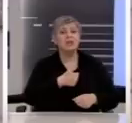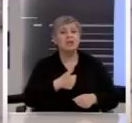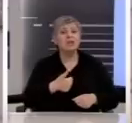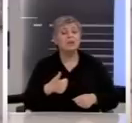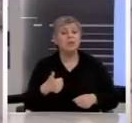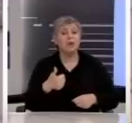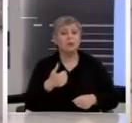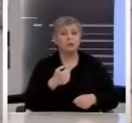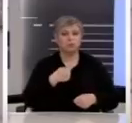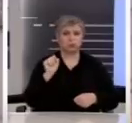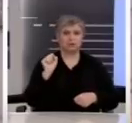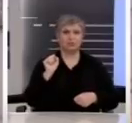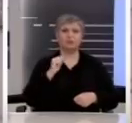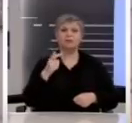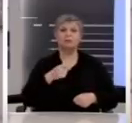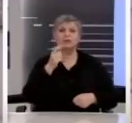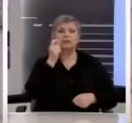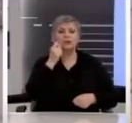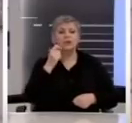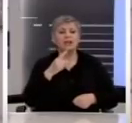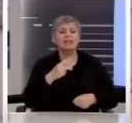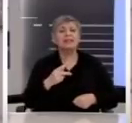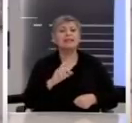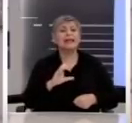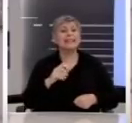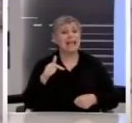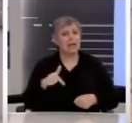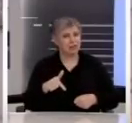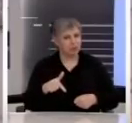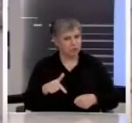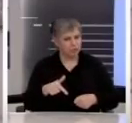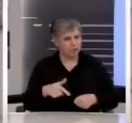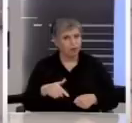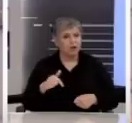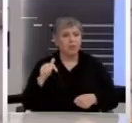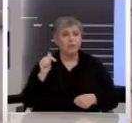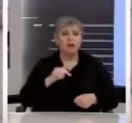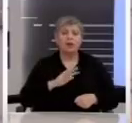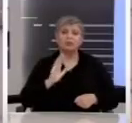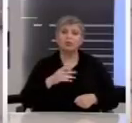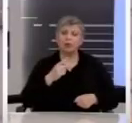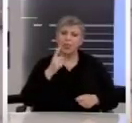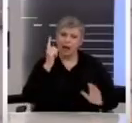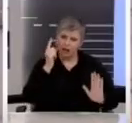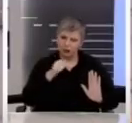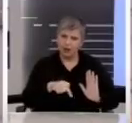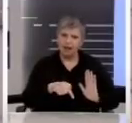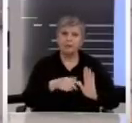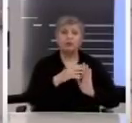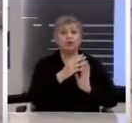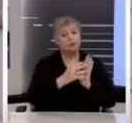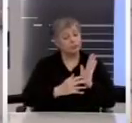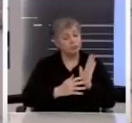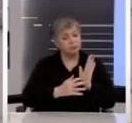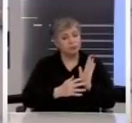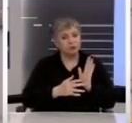κύριο Κεγκέρογλου, που του ζητώ συγγνώμη αν είχα θεωρήσει ότι είχε συνενέσει. Θα αντιληφθείτε όμως από τα πρακτικά ότι